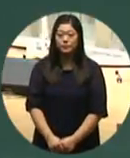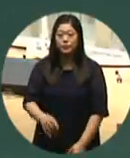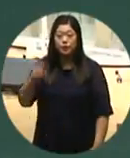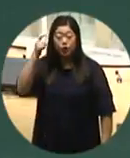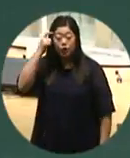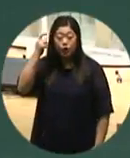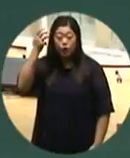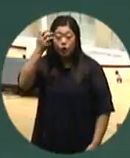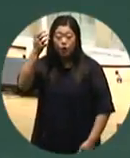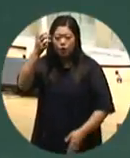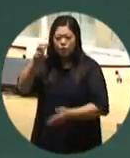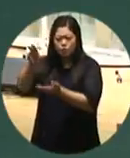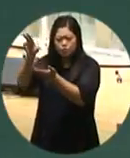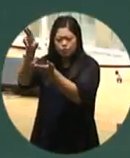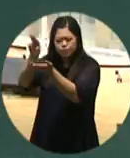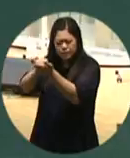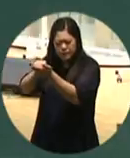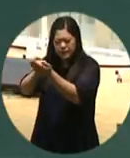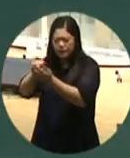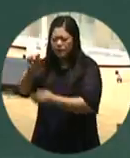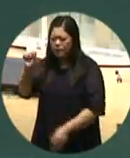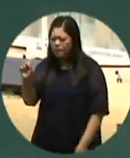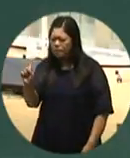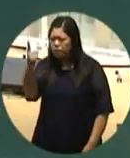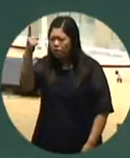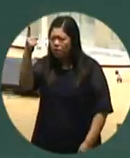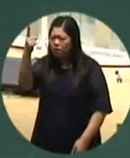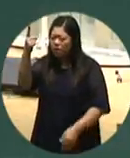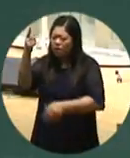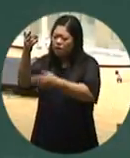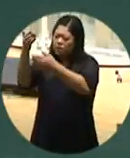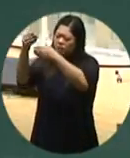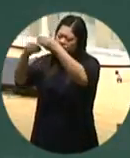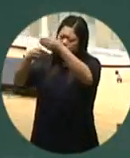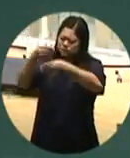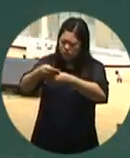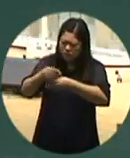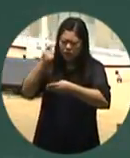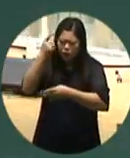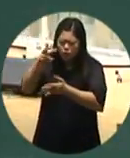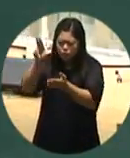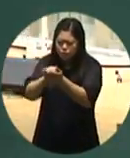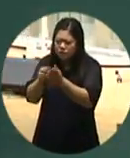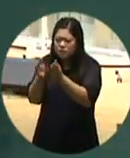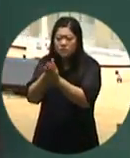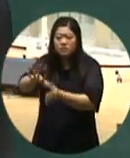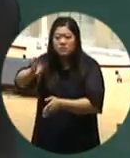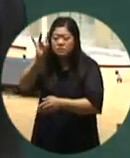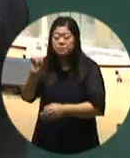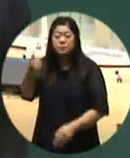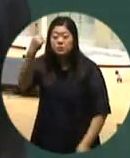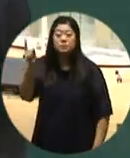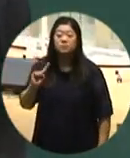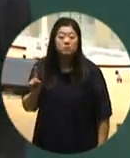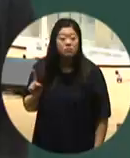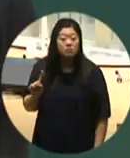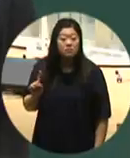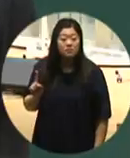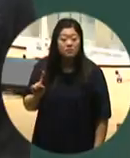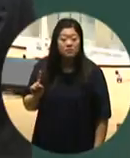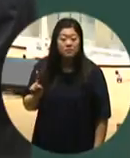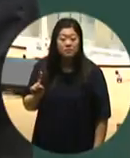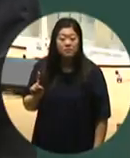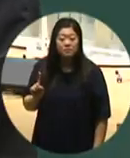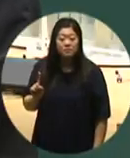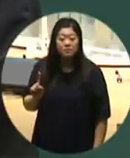시작이 되지고 영적 문제가 이것 때문에 왔다 말이에요. Now all spiritual problems come because of this one thing.